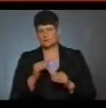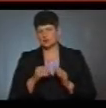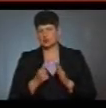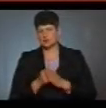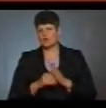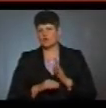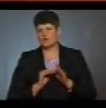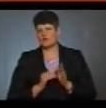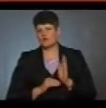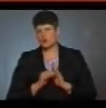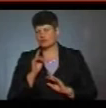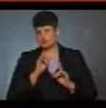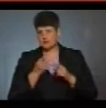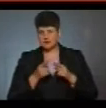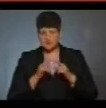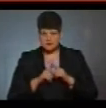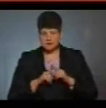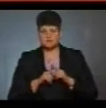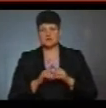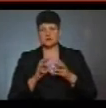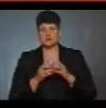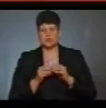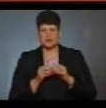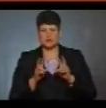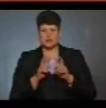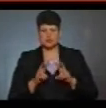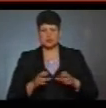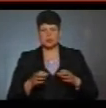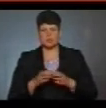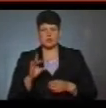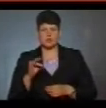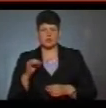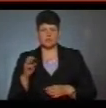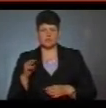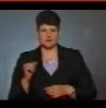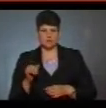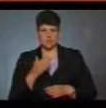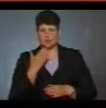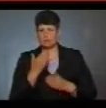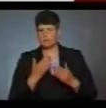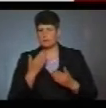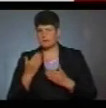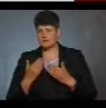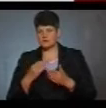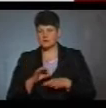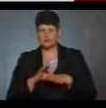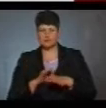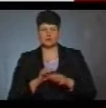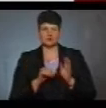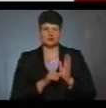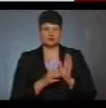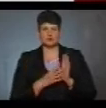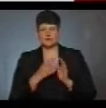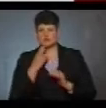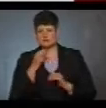Ради. Такі результати дослідження соціологічної групи «Рейтинг». Опитування проводилося протягом 6-9